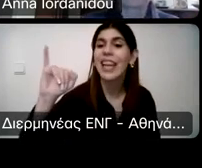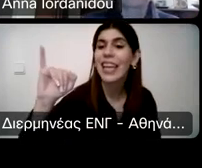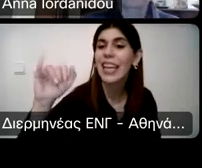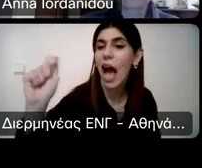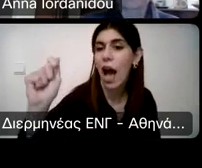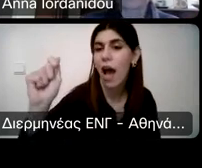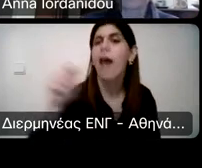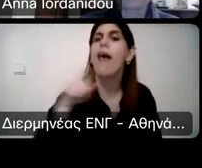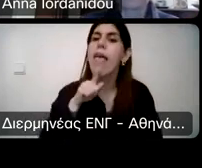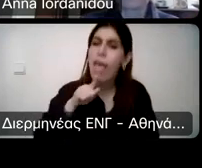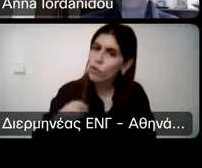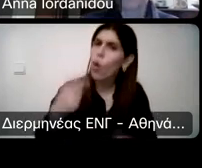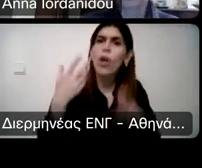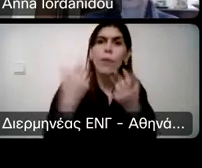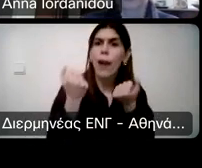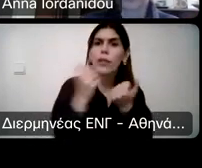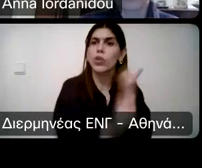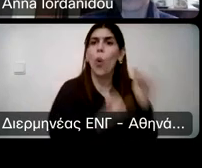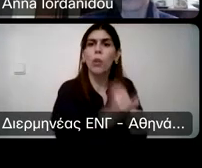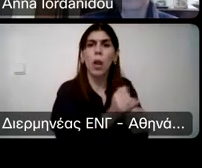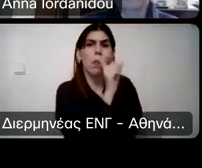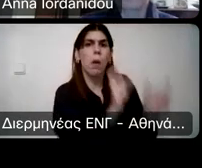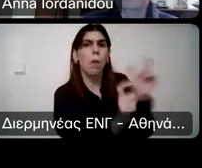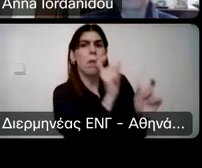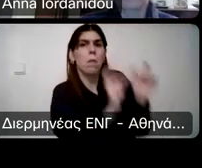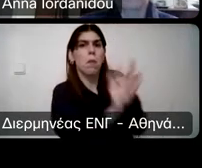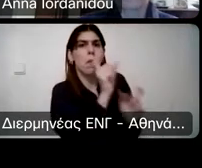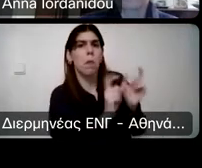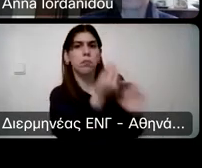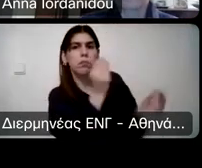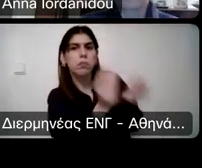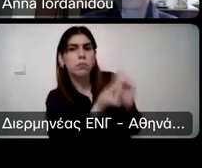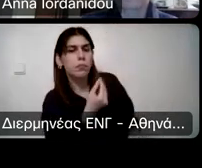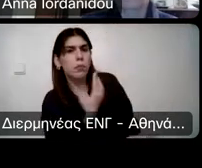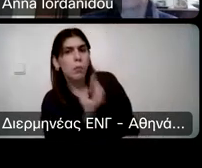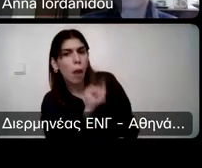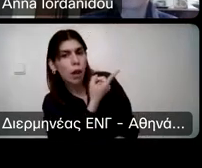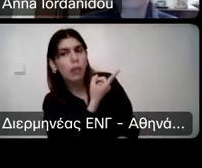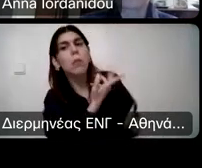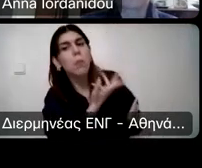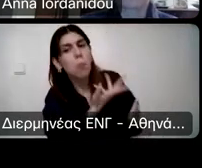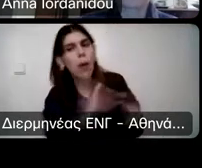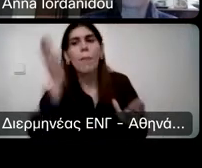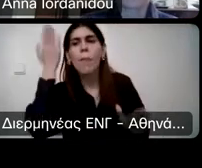Α, ξέχασα και τη διδάκτορα. Μα, η αστραπή, είδα.